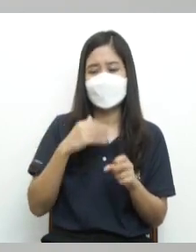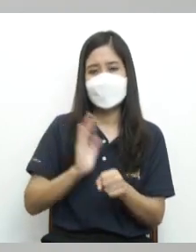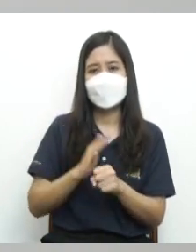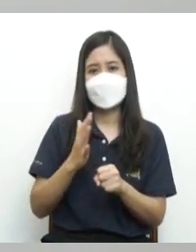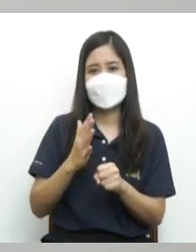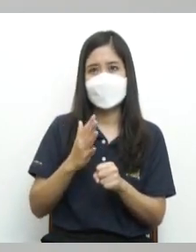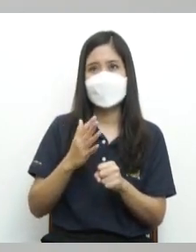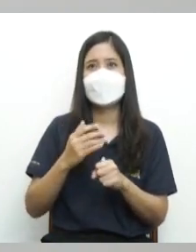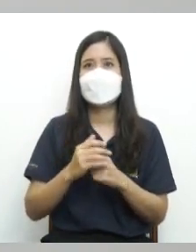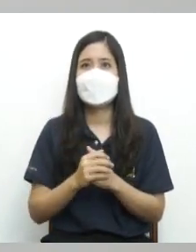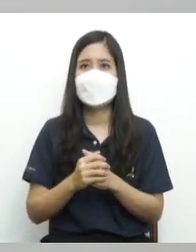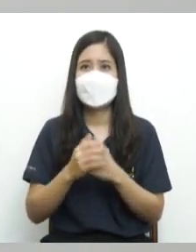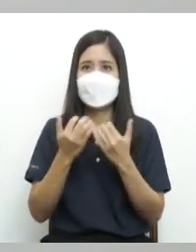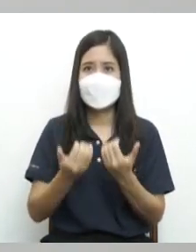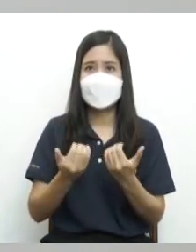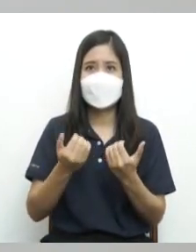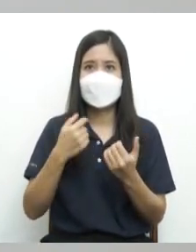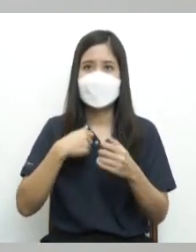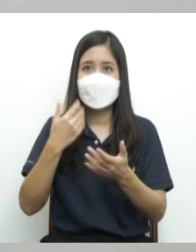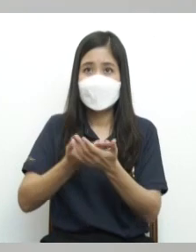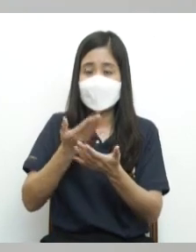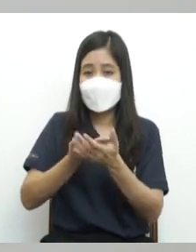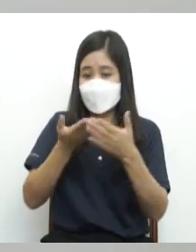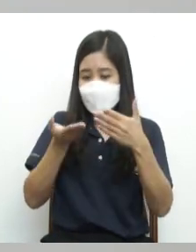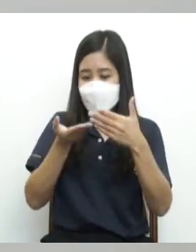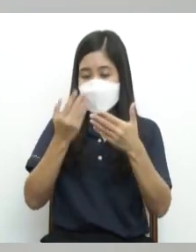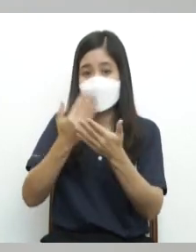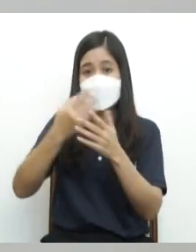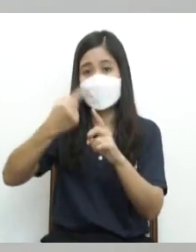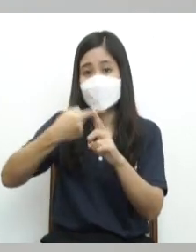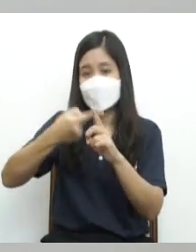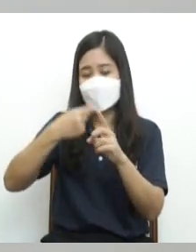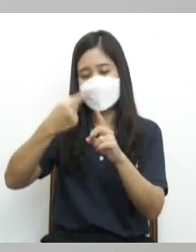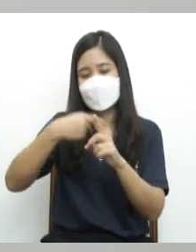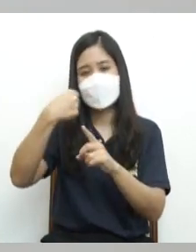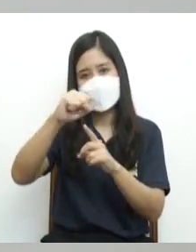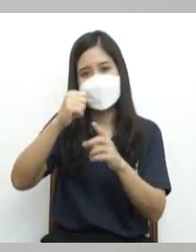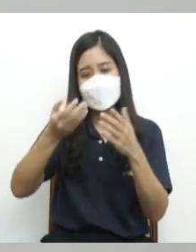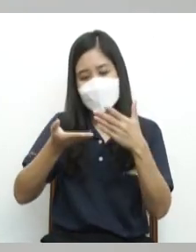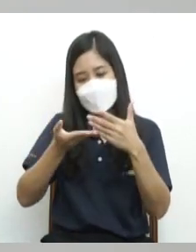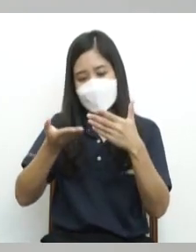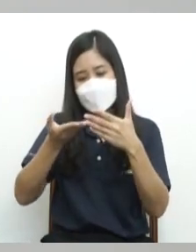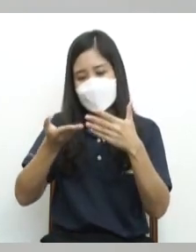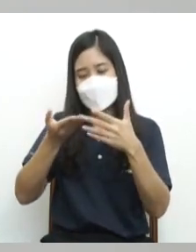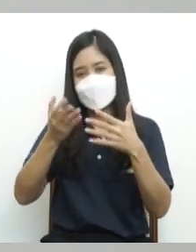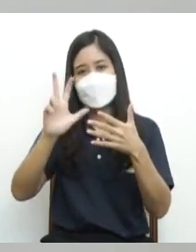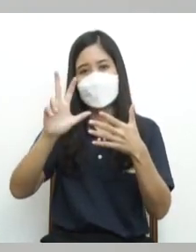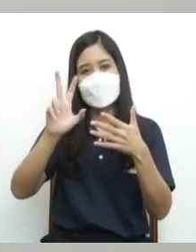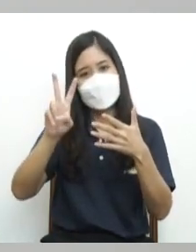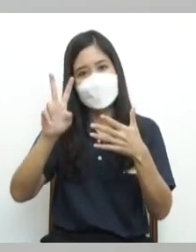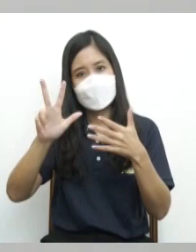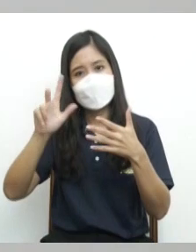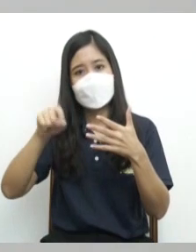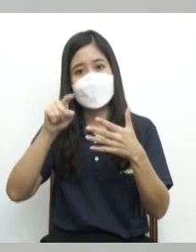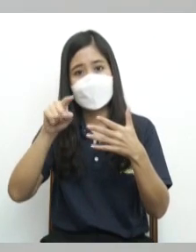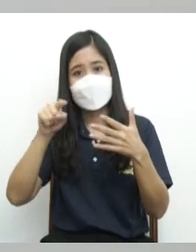1% ตอนนี้เงินเดือนขึ้นหาจังหวะนั้นเลยถ้าเงินเดือนขึ้นเดือนสมมติเดือนตุลาใช่ไหมเงินเดือนขึ้นมาสัก 2-3% เนี่ยเราลองคิดดูว่าเมื่อก่อนหน้านี้เ